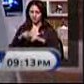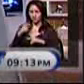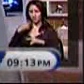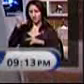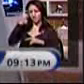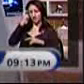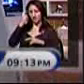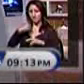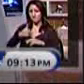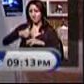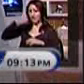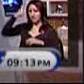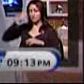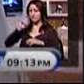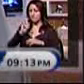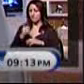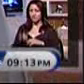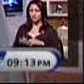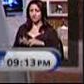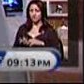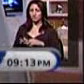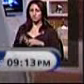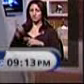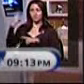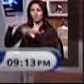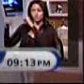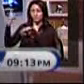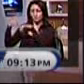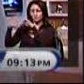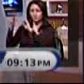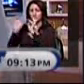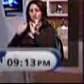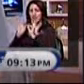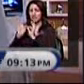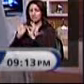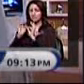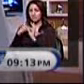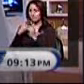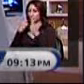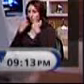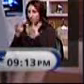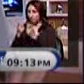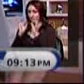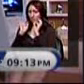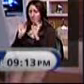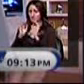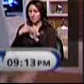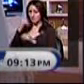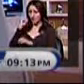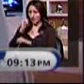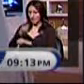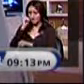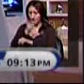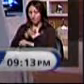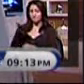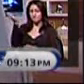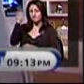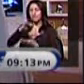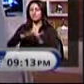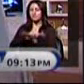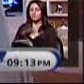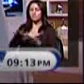الشعب أكتر منه. التاريخ الإنساني علمنا إن كل وصاية على الشعب تؤدي الى كوارث، وان